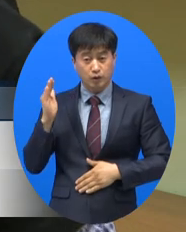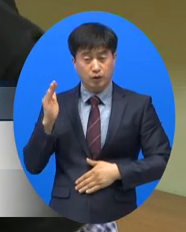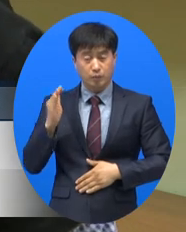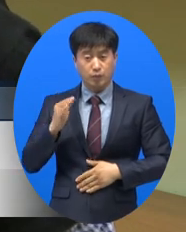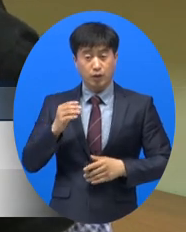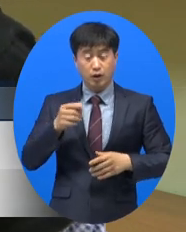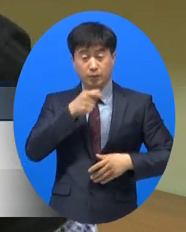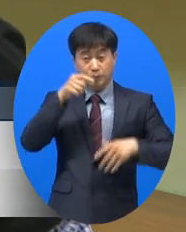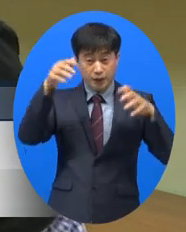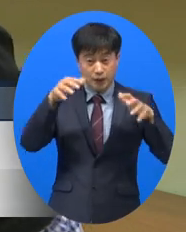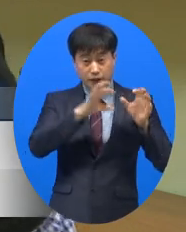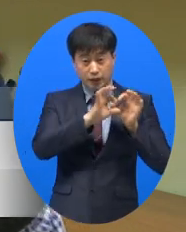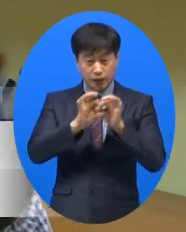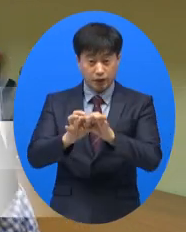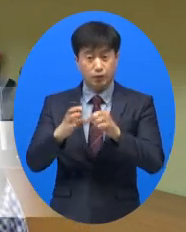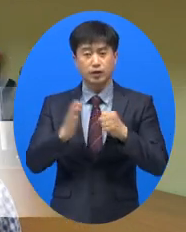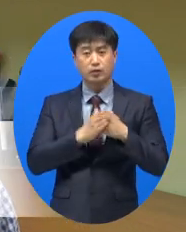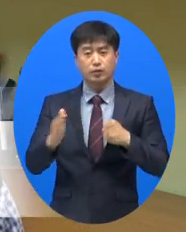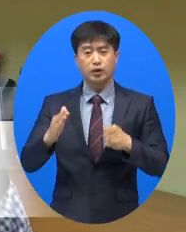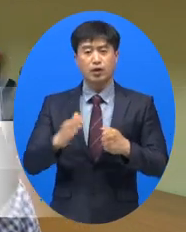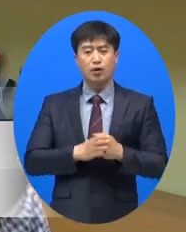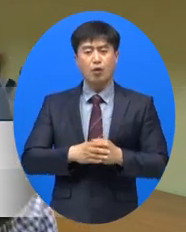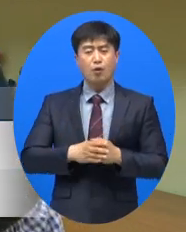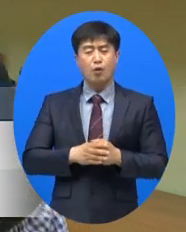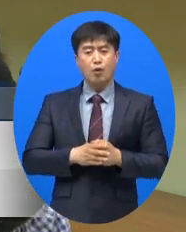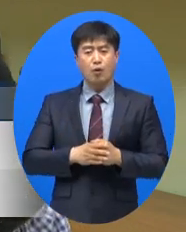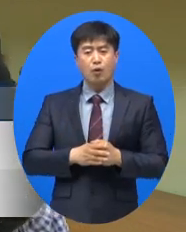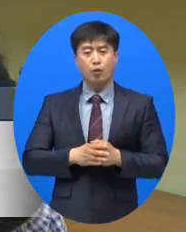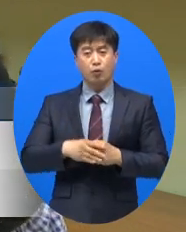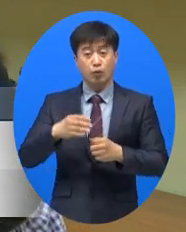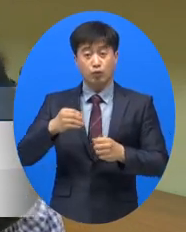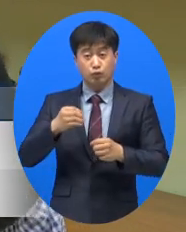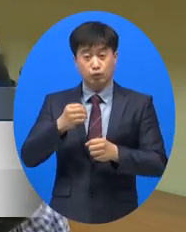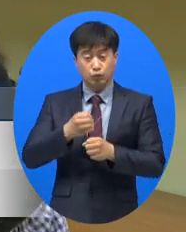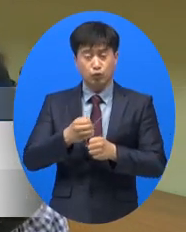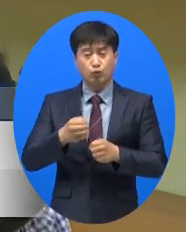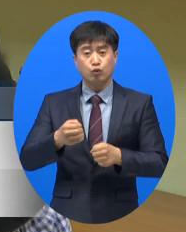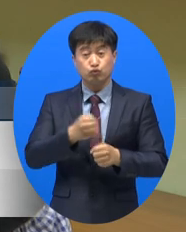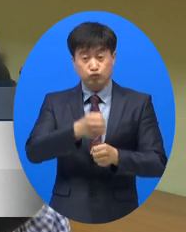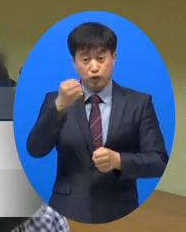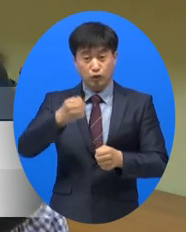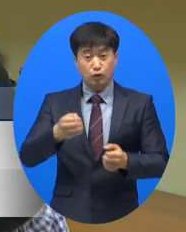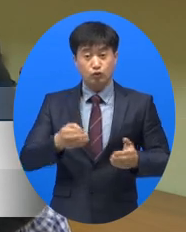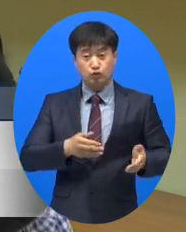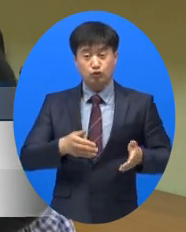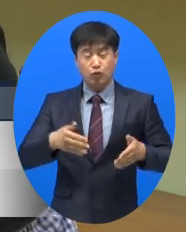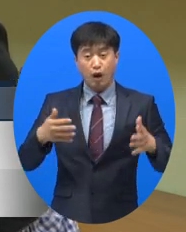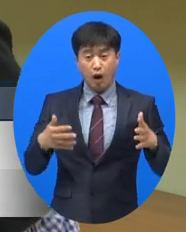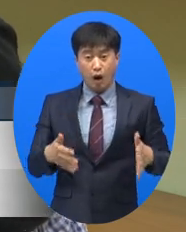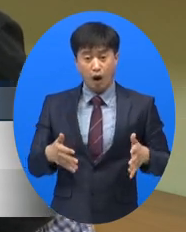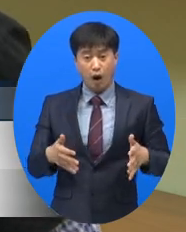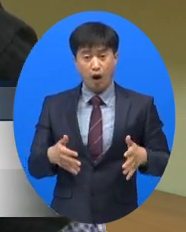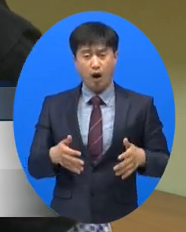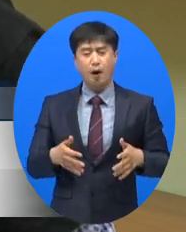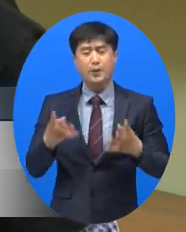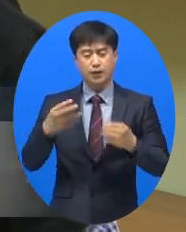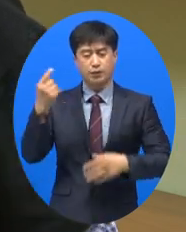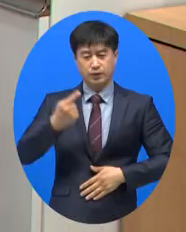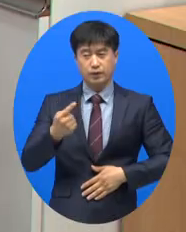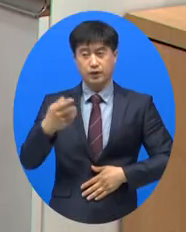이제 장나라 서비가 많이 오잖아요 그러니까 오락가락한 이까 이제 미처 준비 못한 사람들이 많이 와서